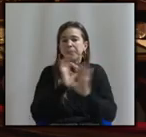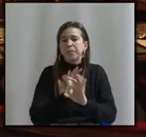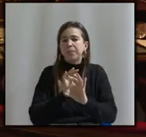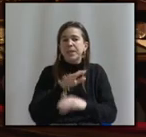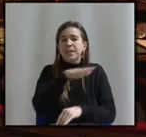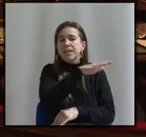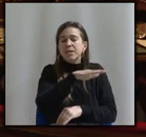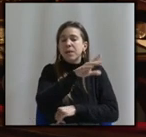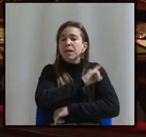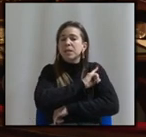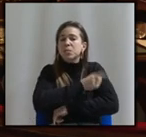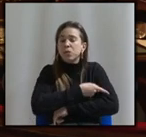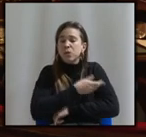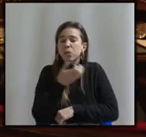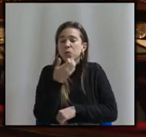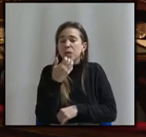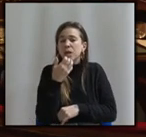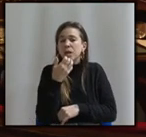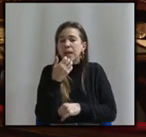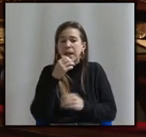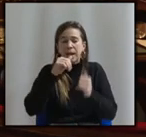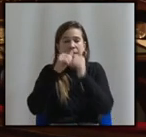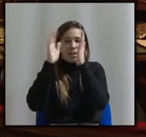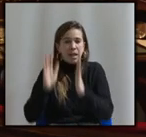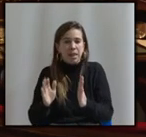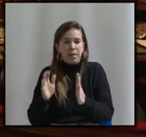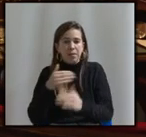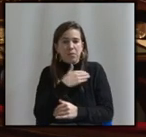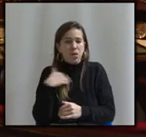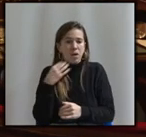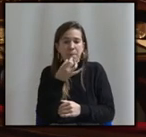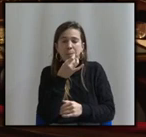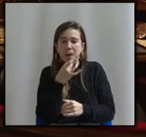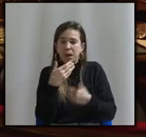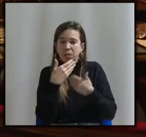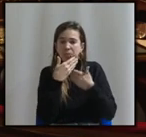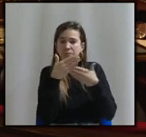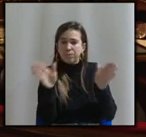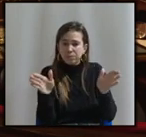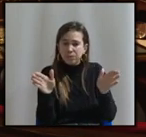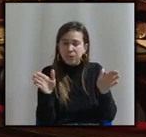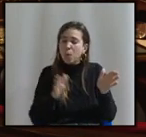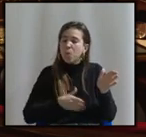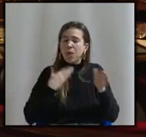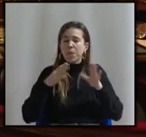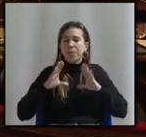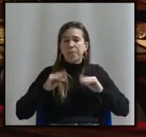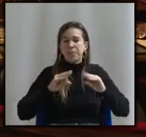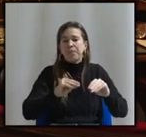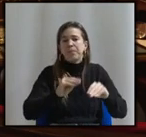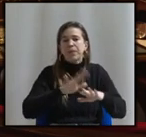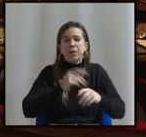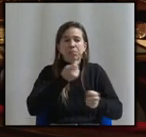esportius és que l'entitat, si desitja quan té partits o entrenaments, utilitzar aquell espai i muntar unes barres per